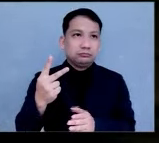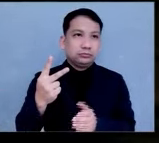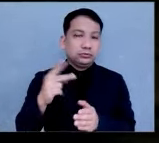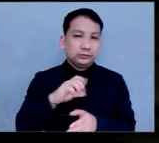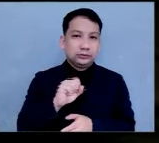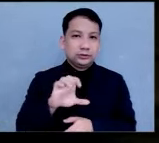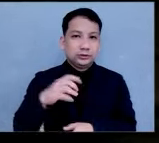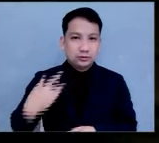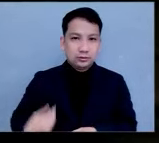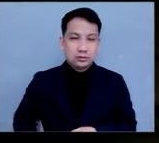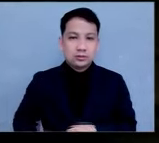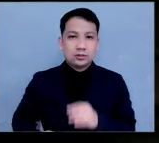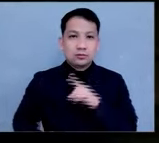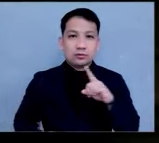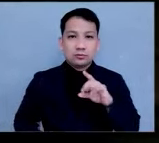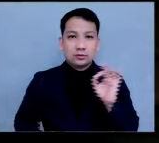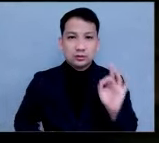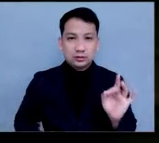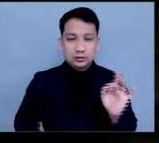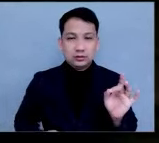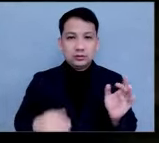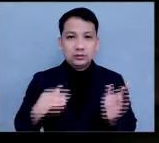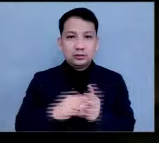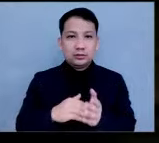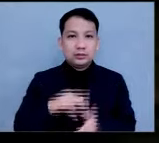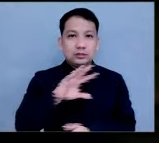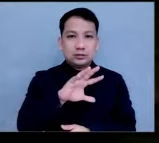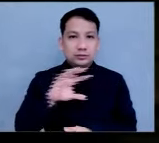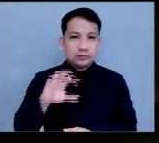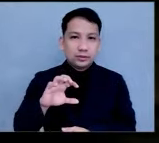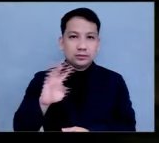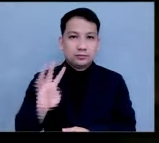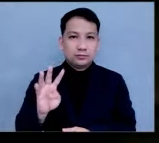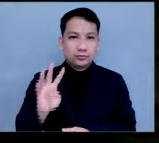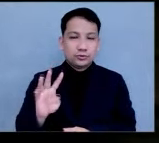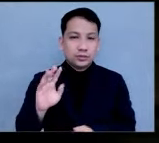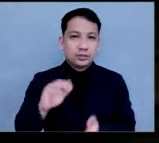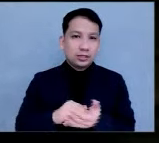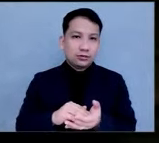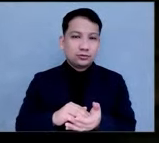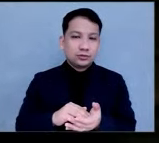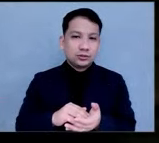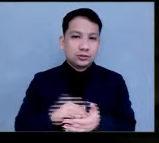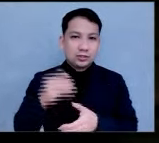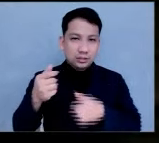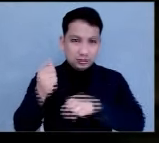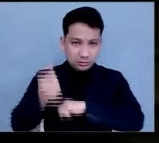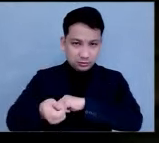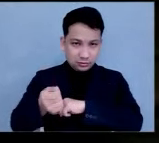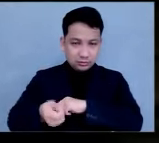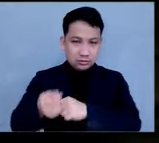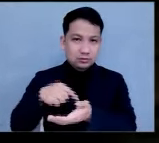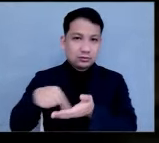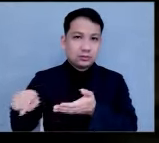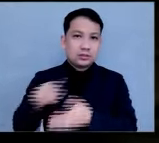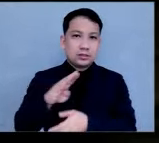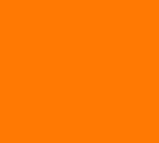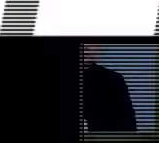na 180,000 pesos, ginawang 540,000 pesos ng korte ang halaga ng kanyang bail.